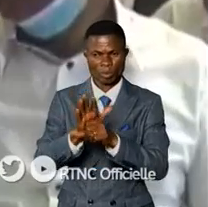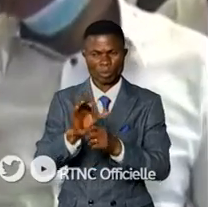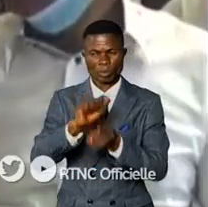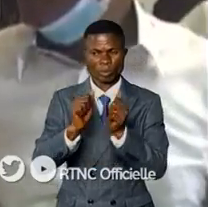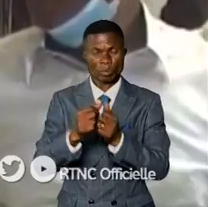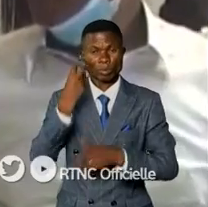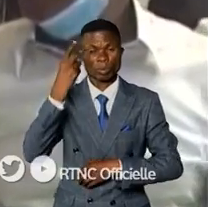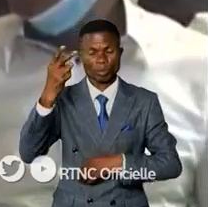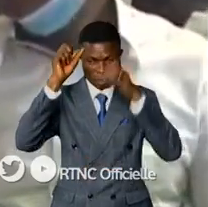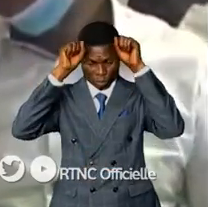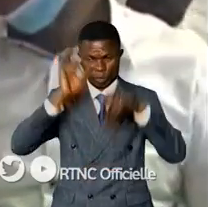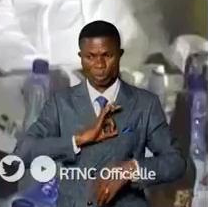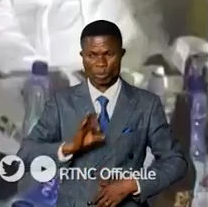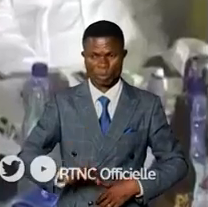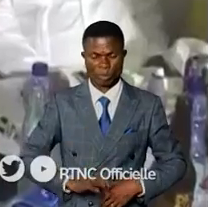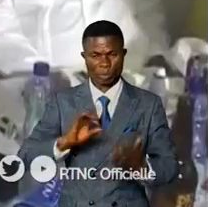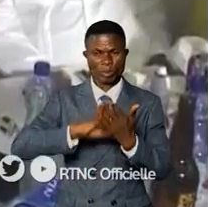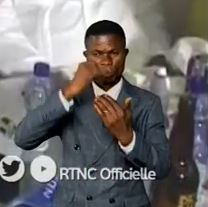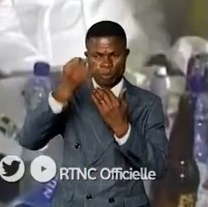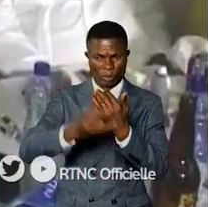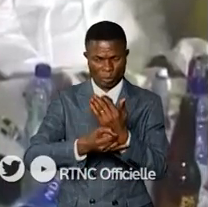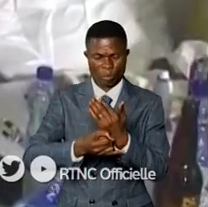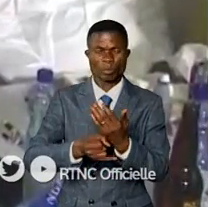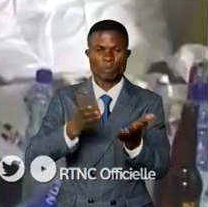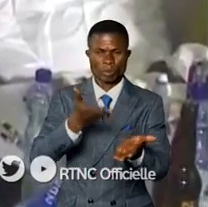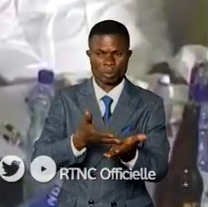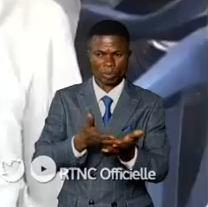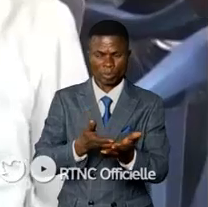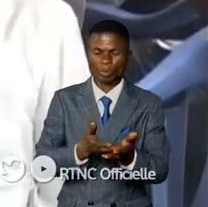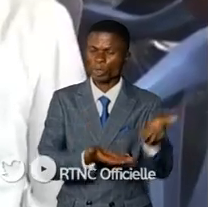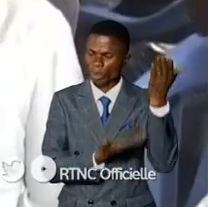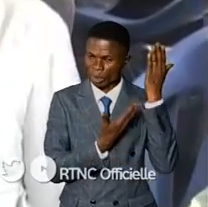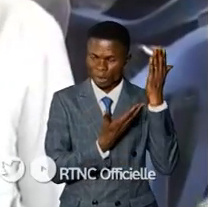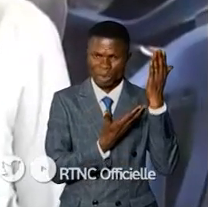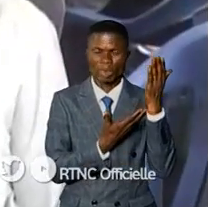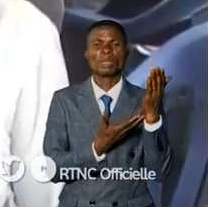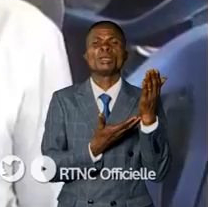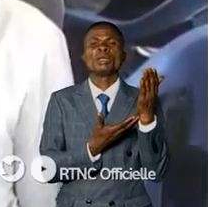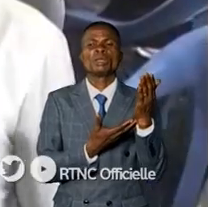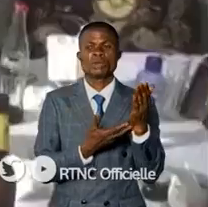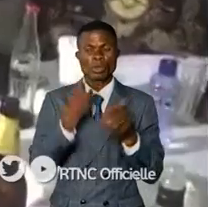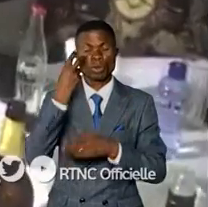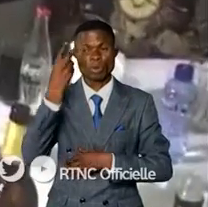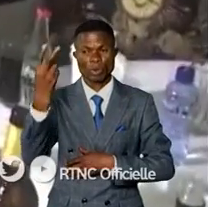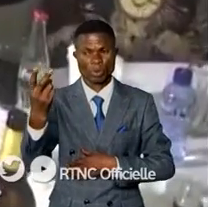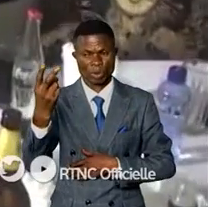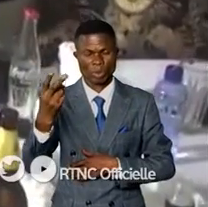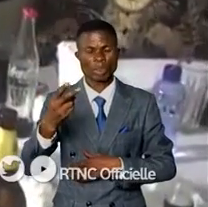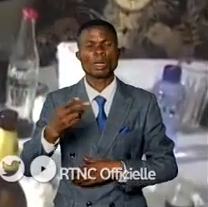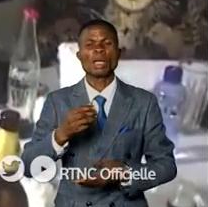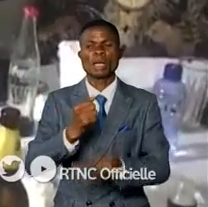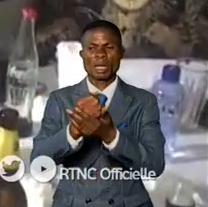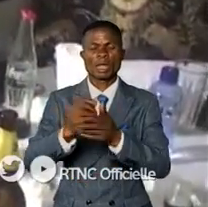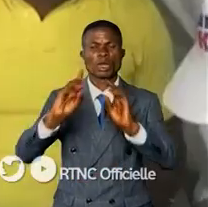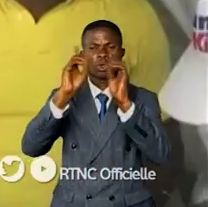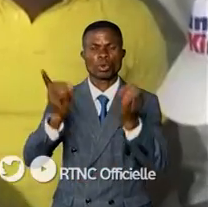la vision du chef de l'État et le programme qui s'accompagne. La pertinence de cette vision a convaincu le caucus